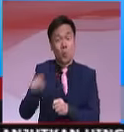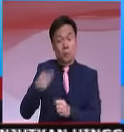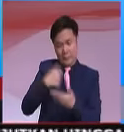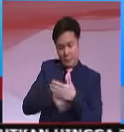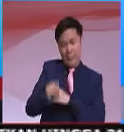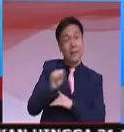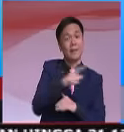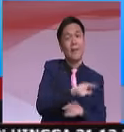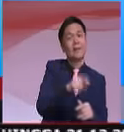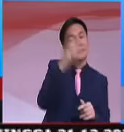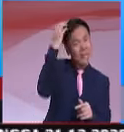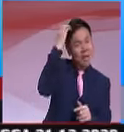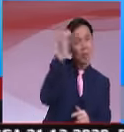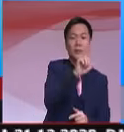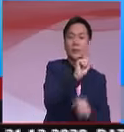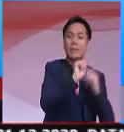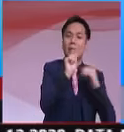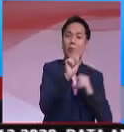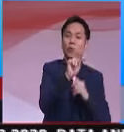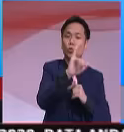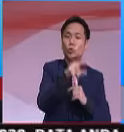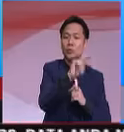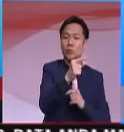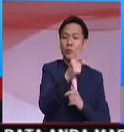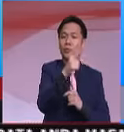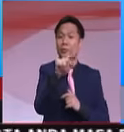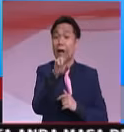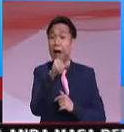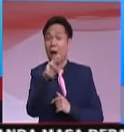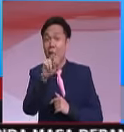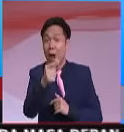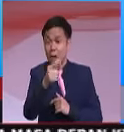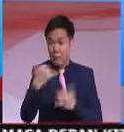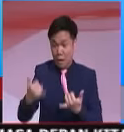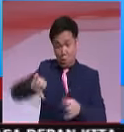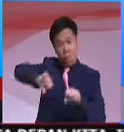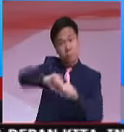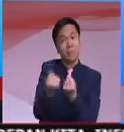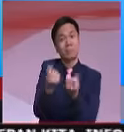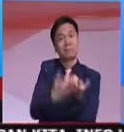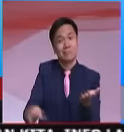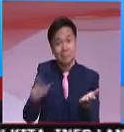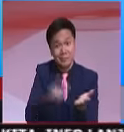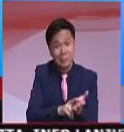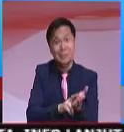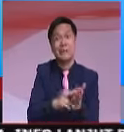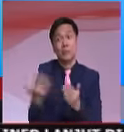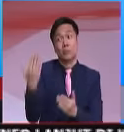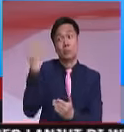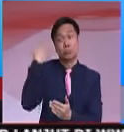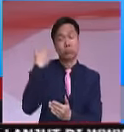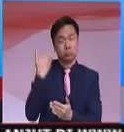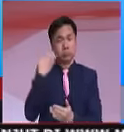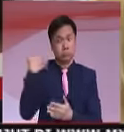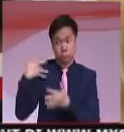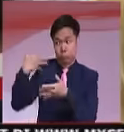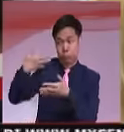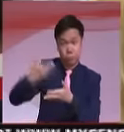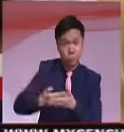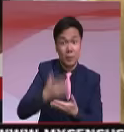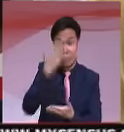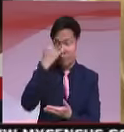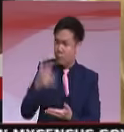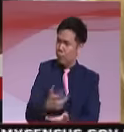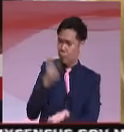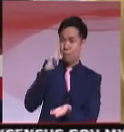Tanjungkarang selango itu memecah tradisi tldm sejak ditubuhkan 86 tahun lalu pemikiran tersebut